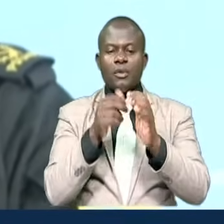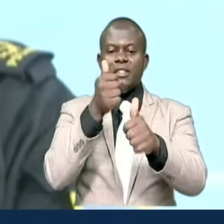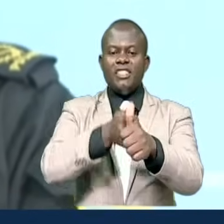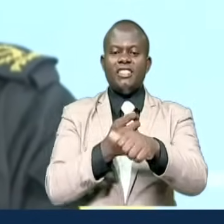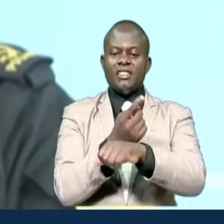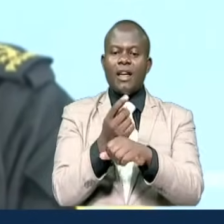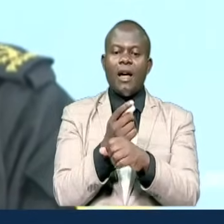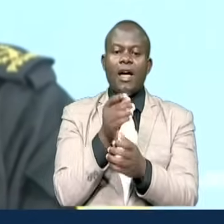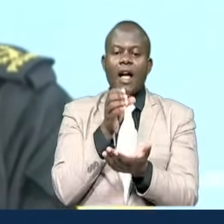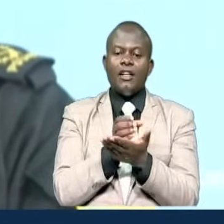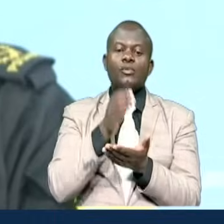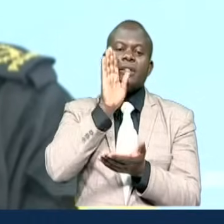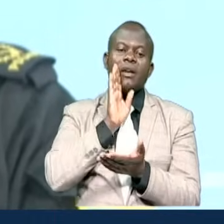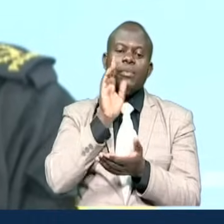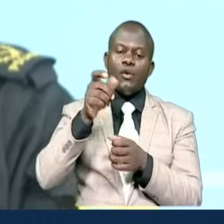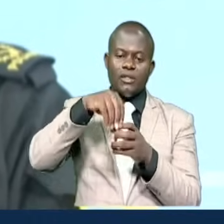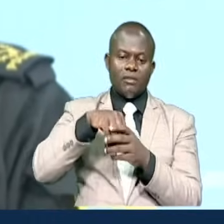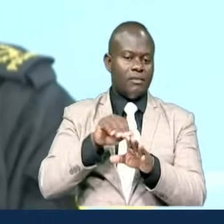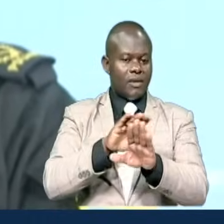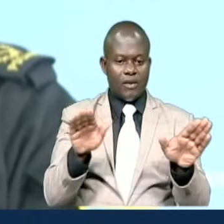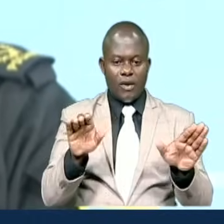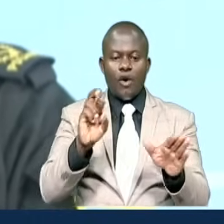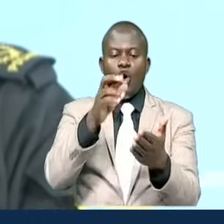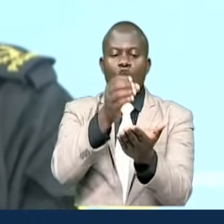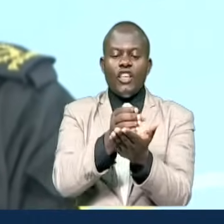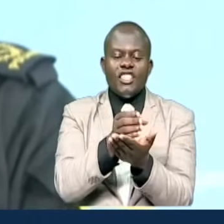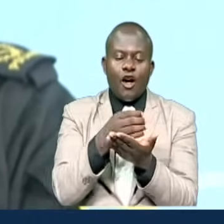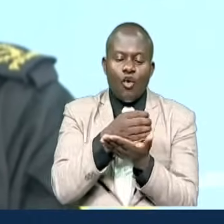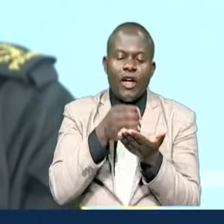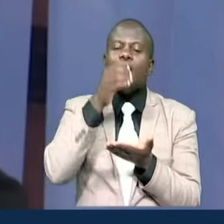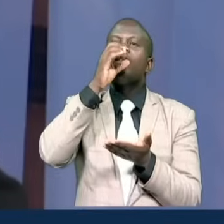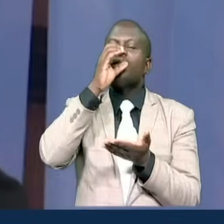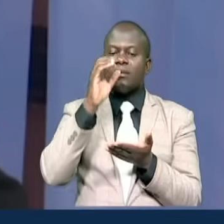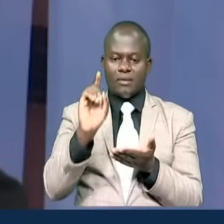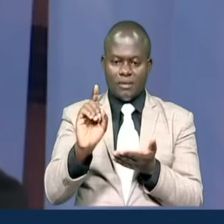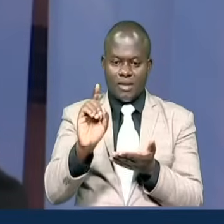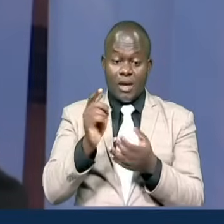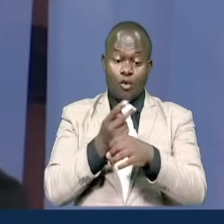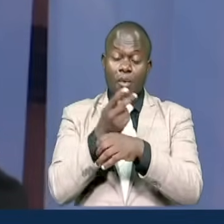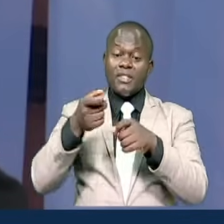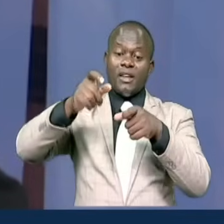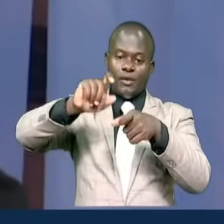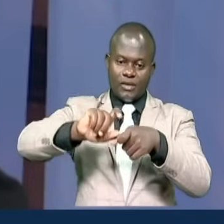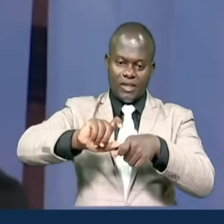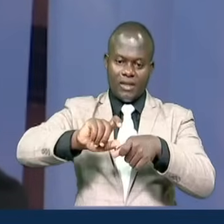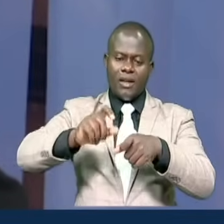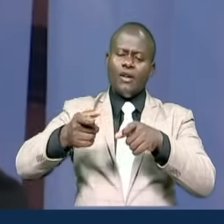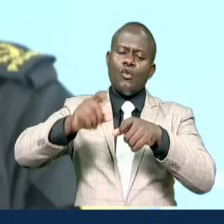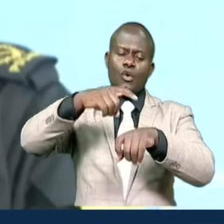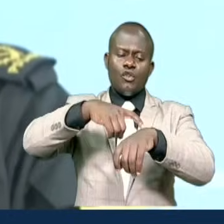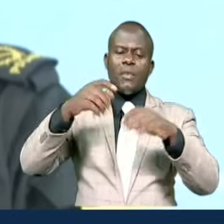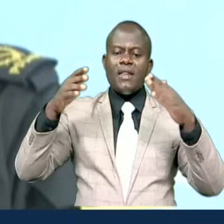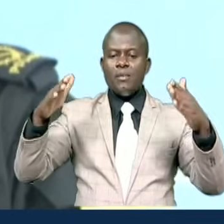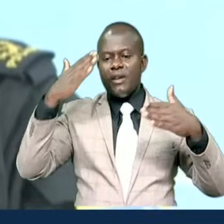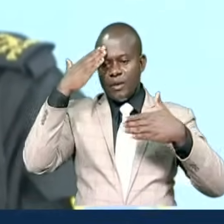ari icupa ry'inzoga wongeraho cyangwa ari ikirahure cy'inzoga wongeraho, ahubwo kuba amasaha yongereye ni ukongera umwanya munini kugira